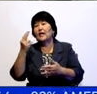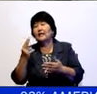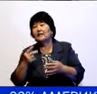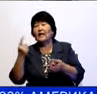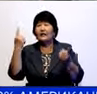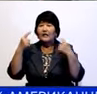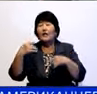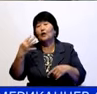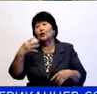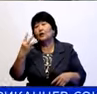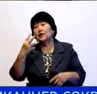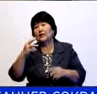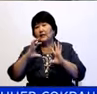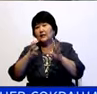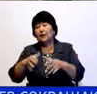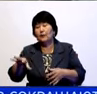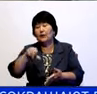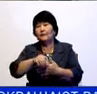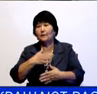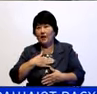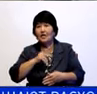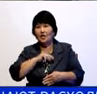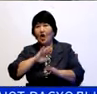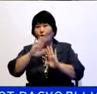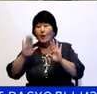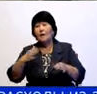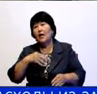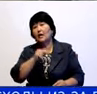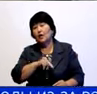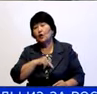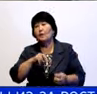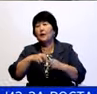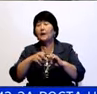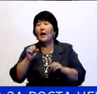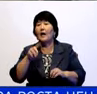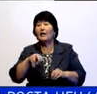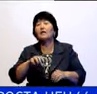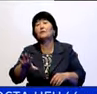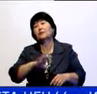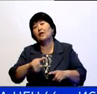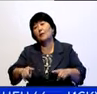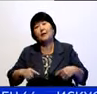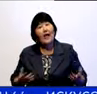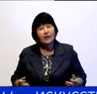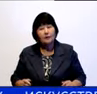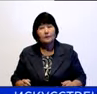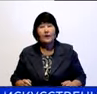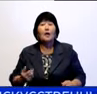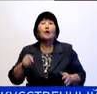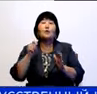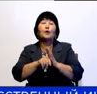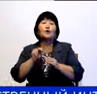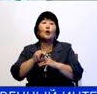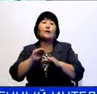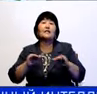из 43 стран мира были выставлены мои работы. Моя работа о проблеме орала прошла финал. По мнению экспертов, обучение